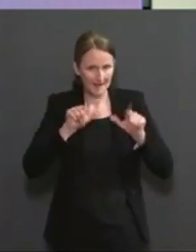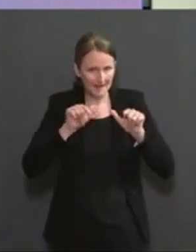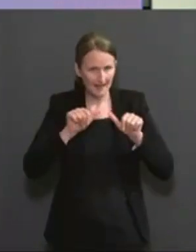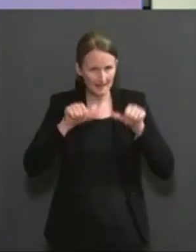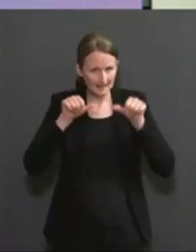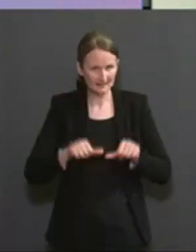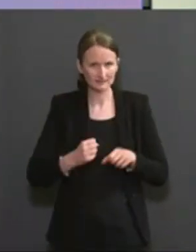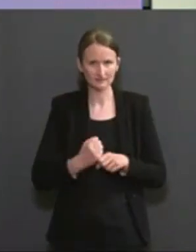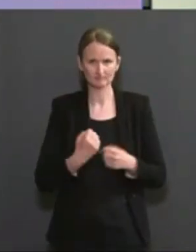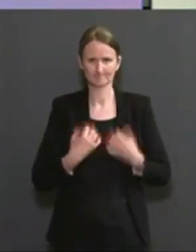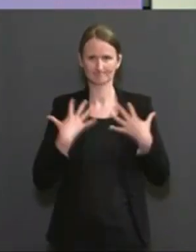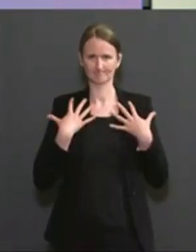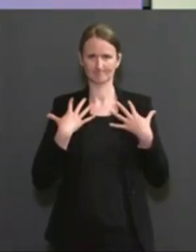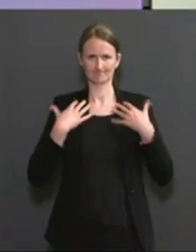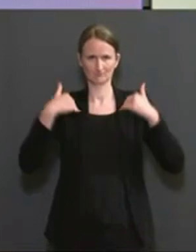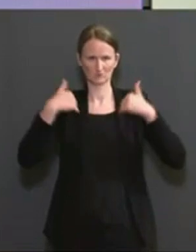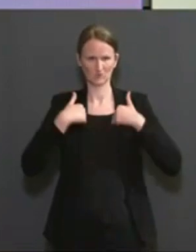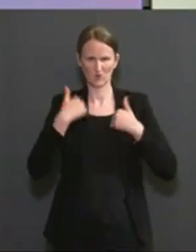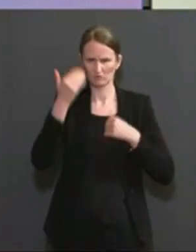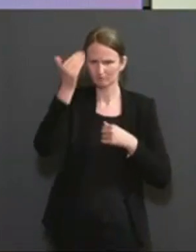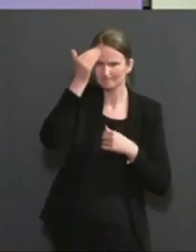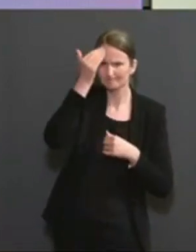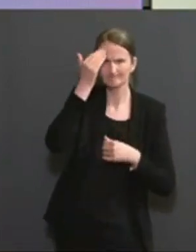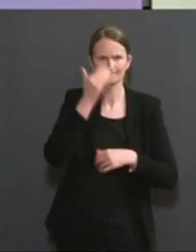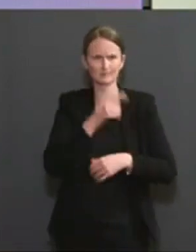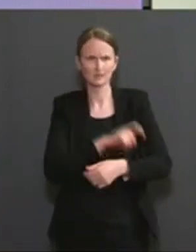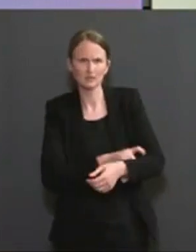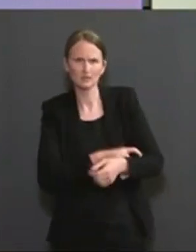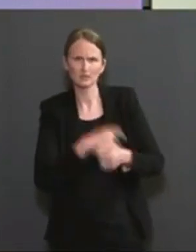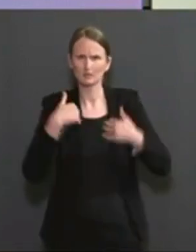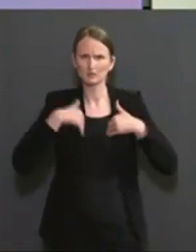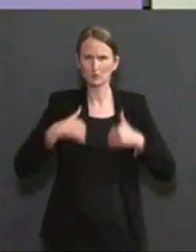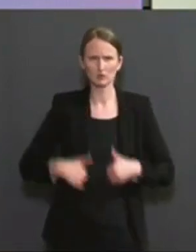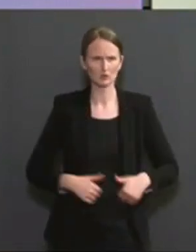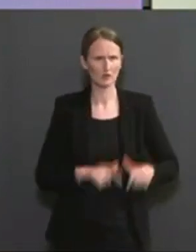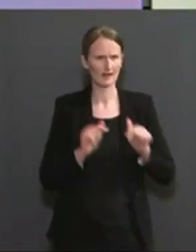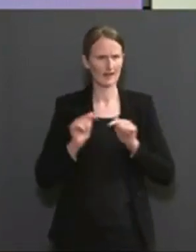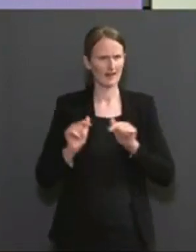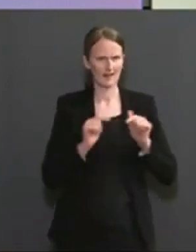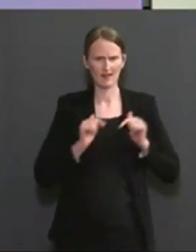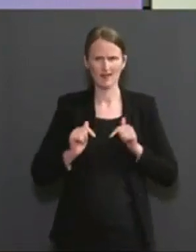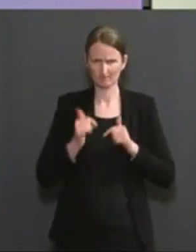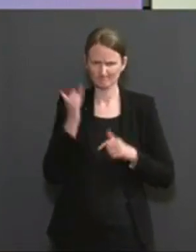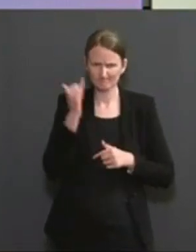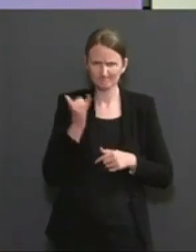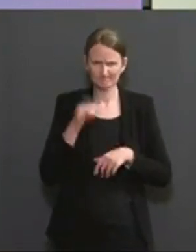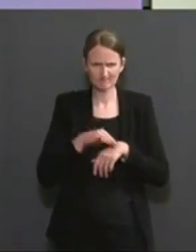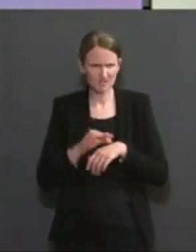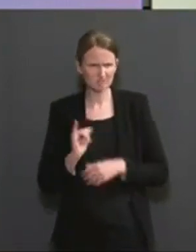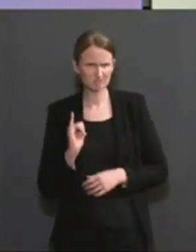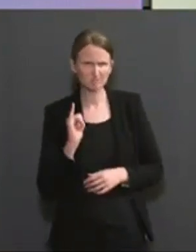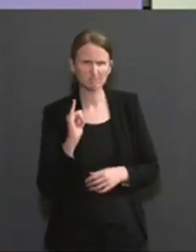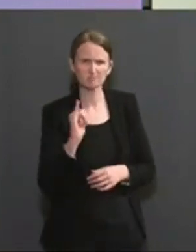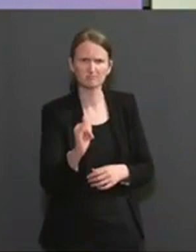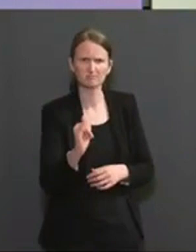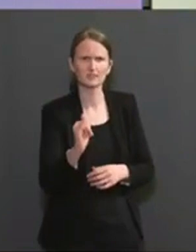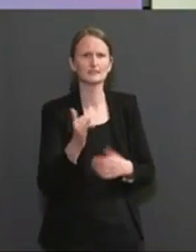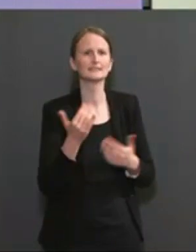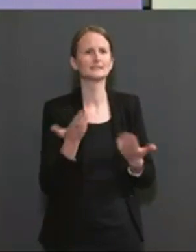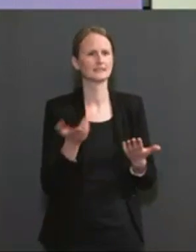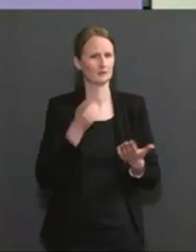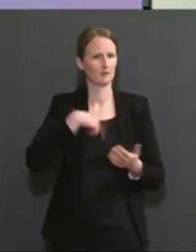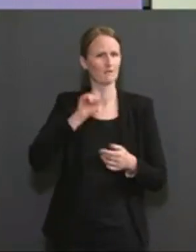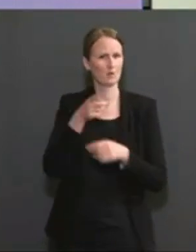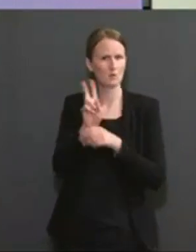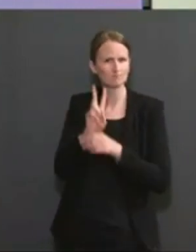en tout cas des manifestations post-infectieuses qu'il faut encore mieux déterminer. Elle se présente bien sûr chez des